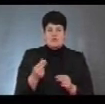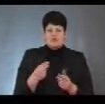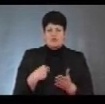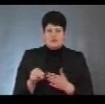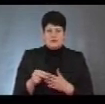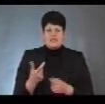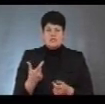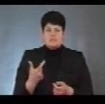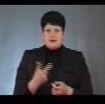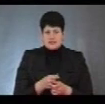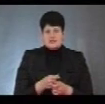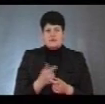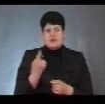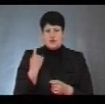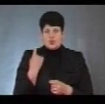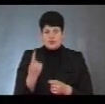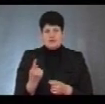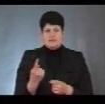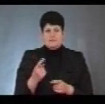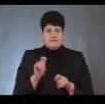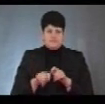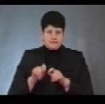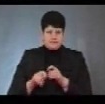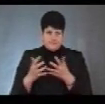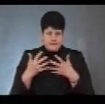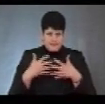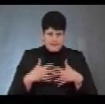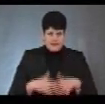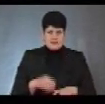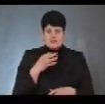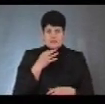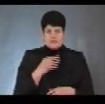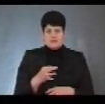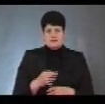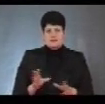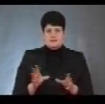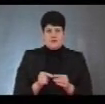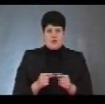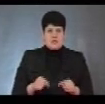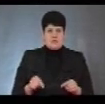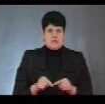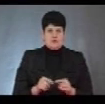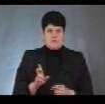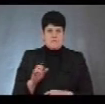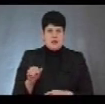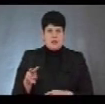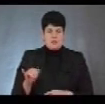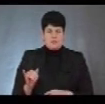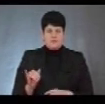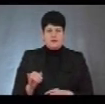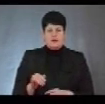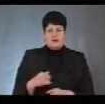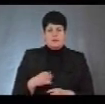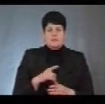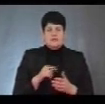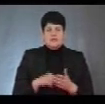шприцевих та 1 волюметричний інфузомати, повідомила співорганізатор благодійного балу Тетяна Шершин. Питання, куди вкладати кошти з 4-го